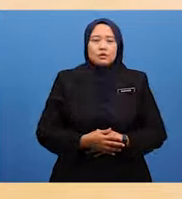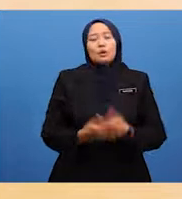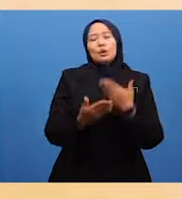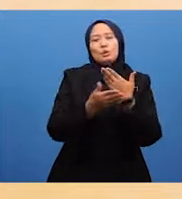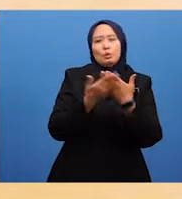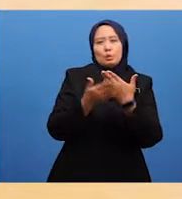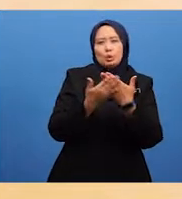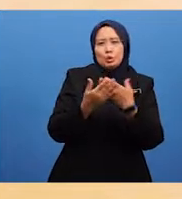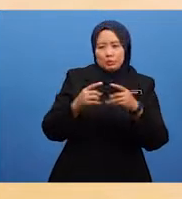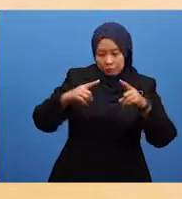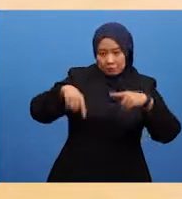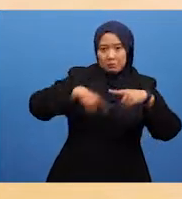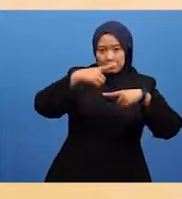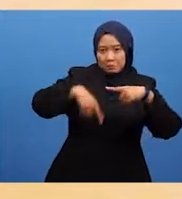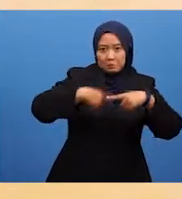Ia lebih mudah.